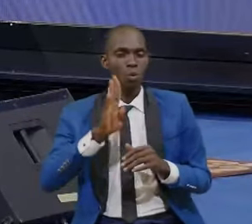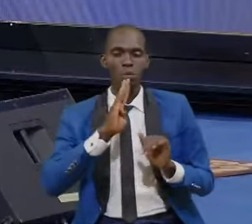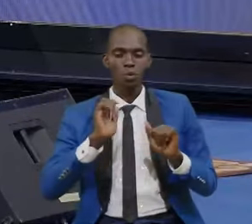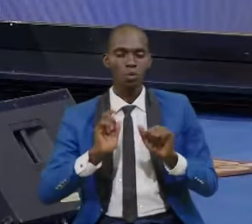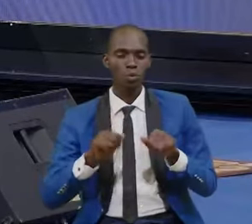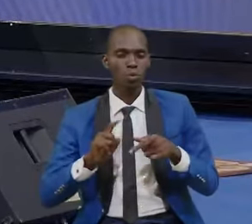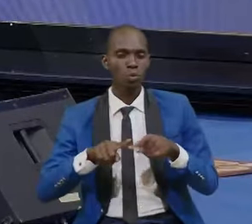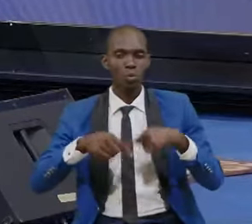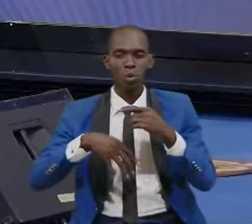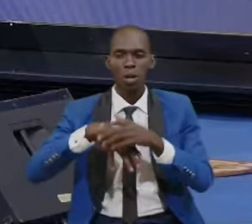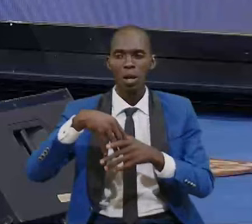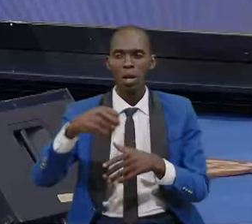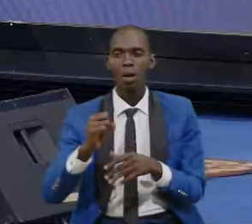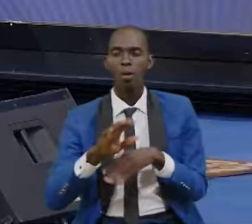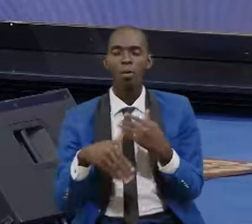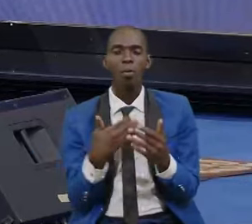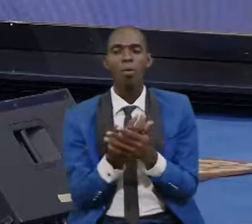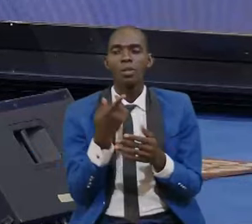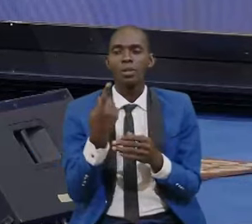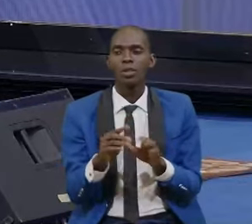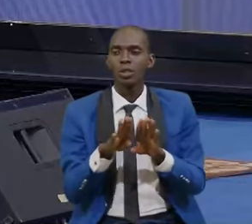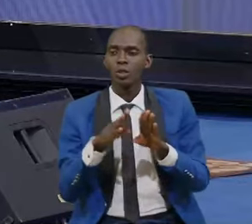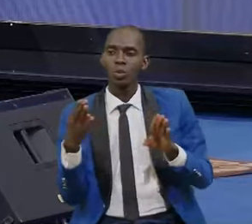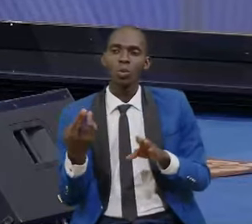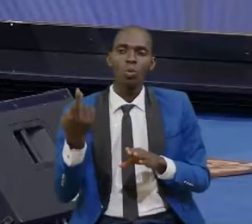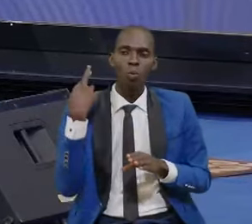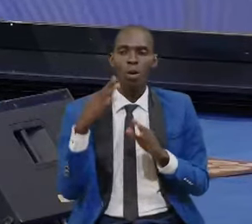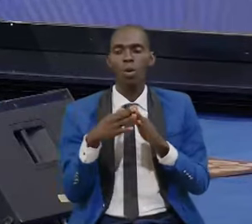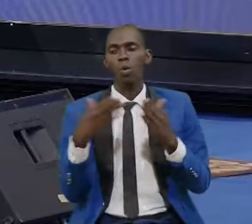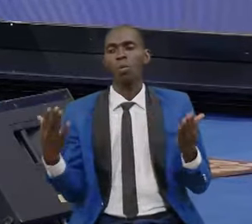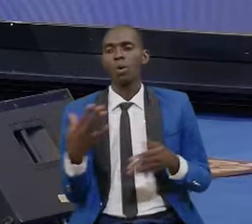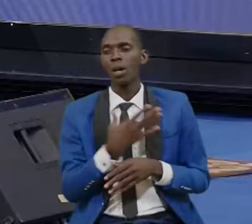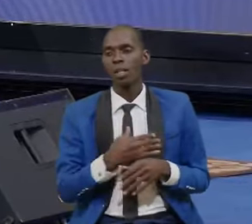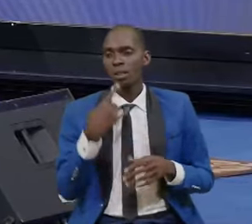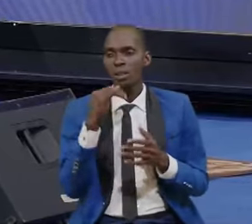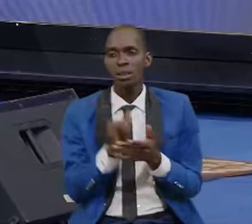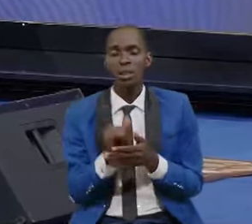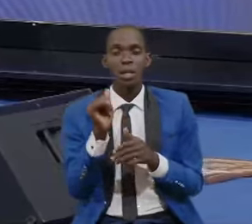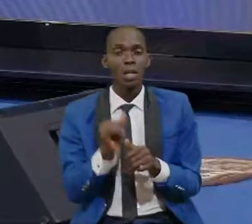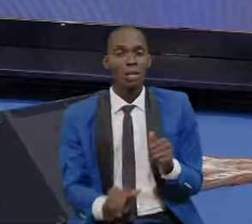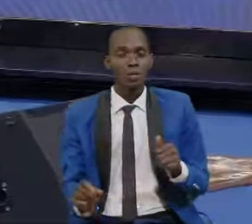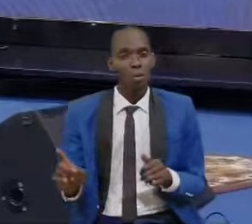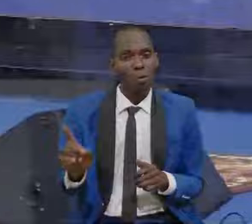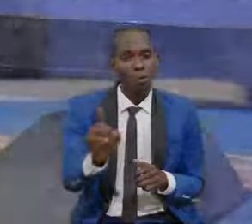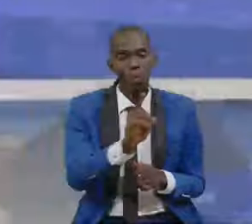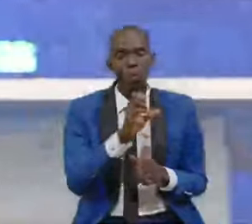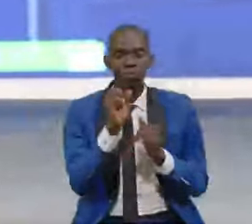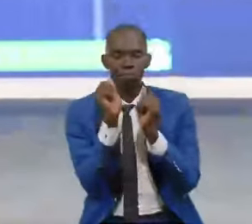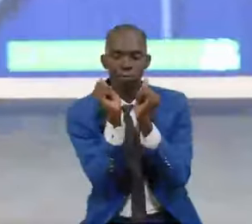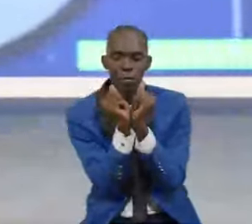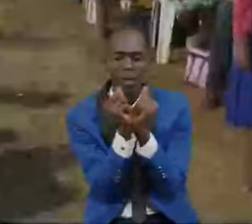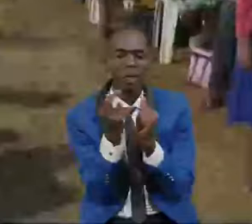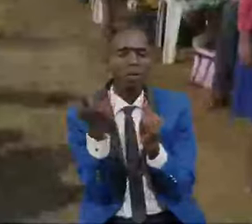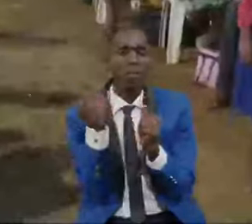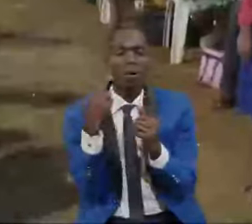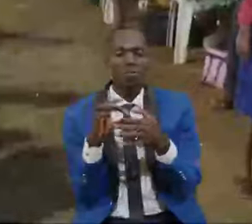sortir. Toutes les portes s'ouvrirent. Et on dit, et les liens de chacun